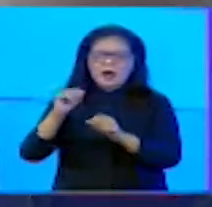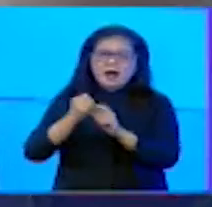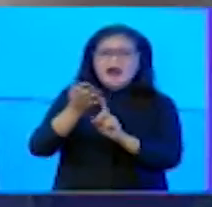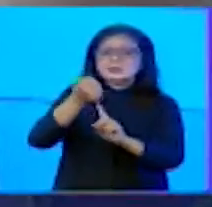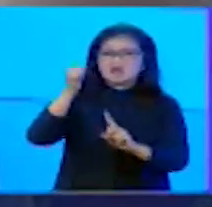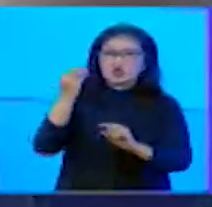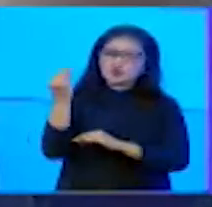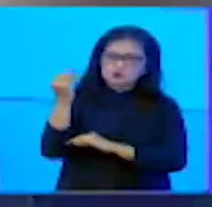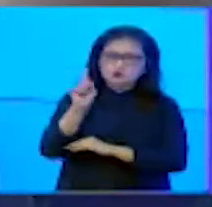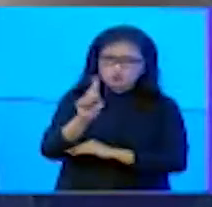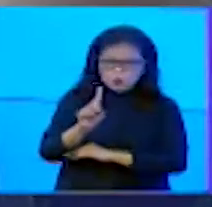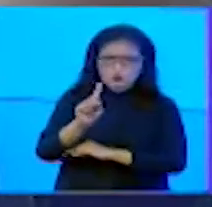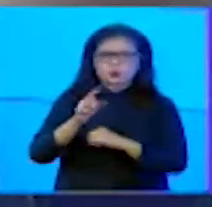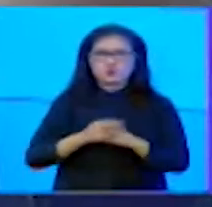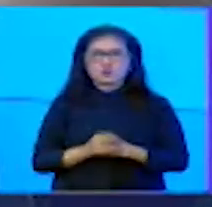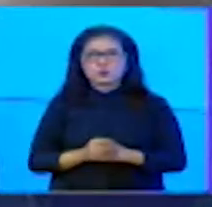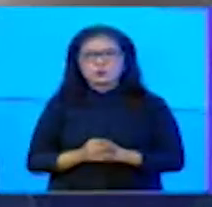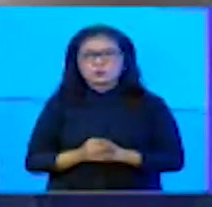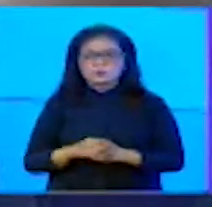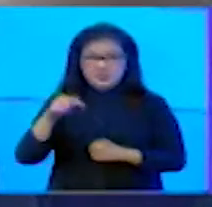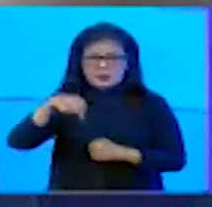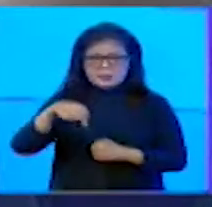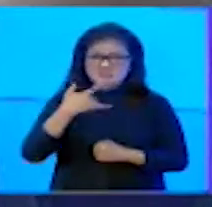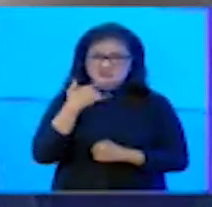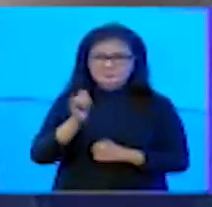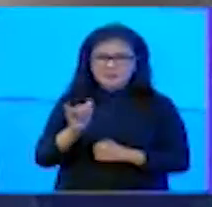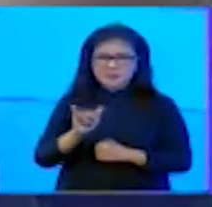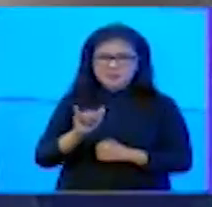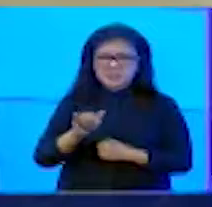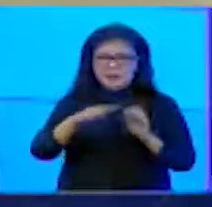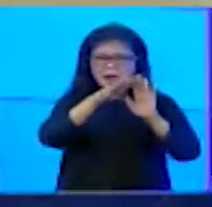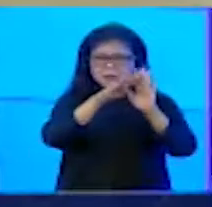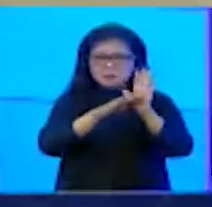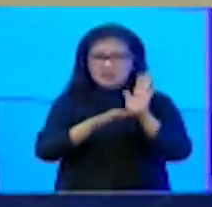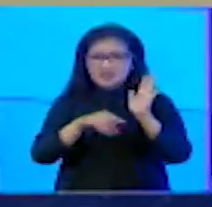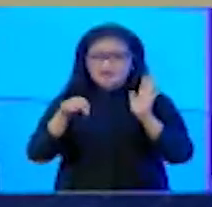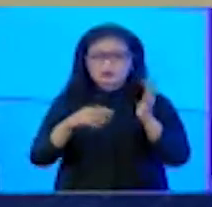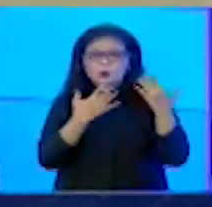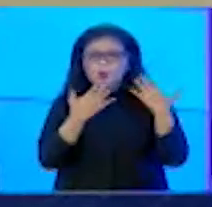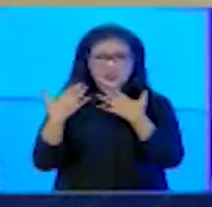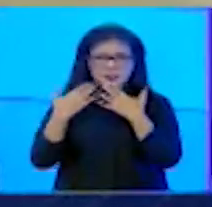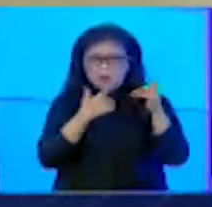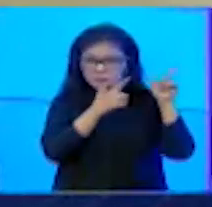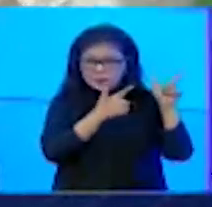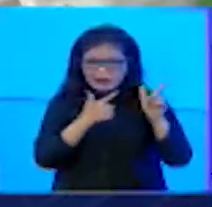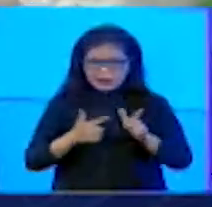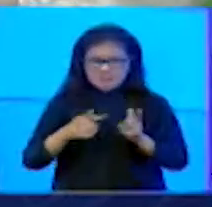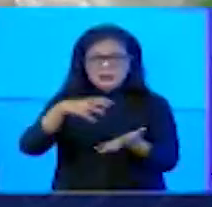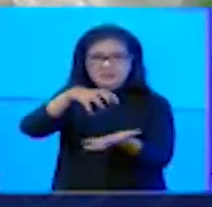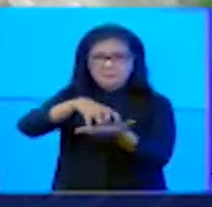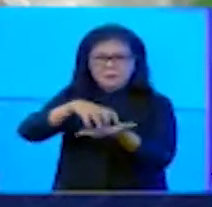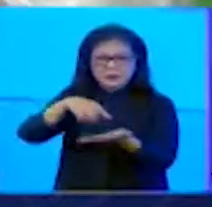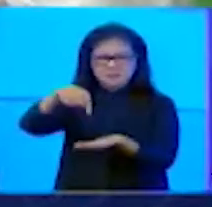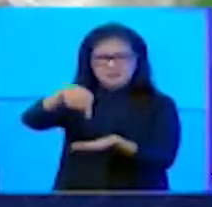sebagai bentuk karya bakti dalam peringatan HUT Kodam Jaya ke-71, sekaligus lokasi Petamburan ini dipilih lantaran